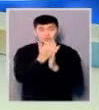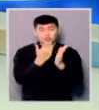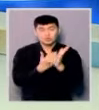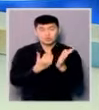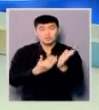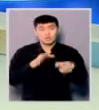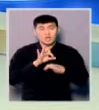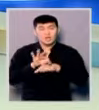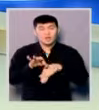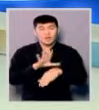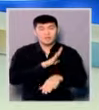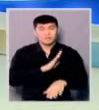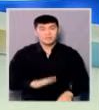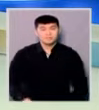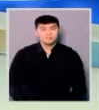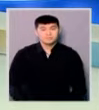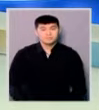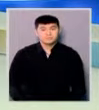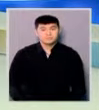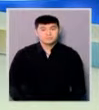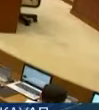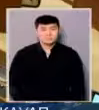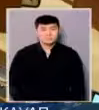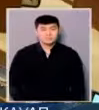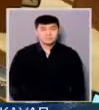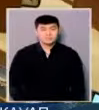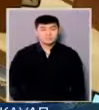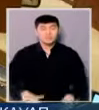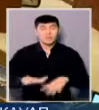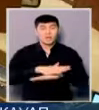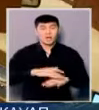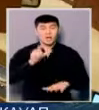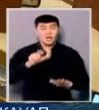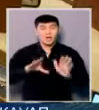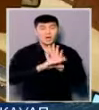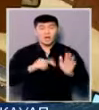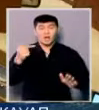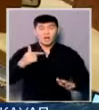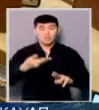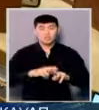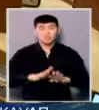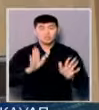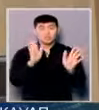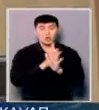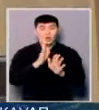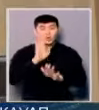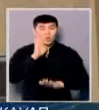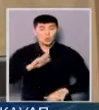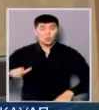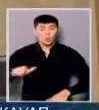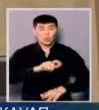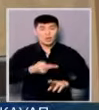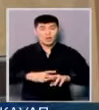баяндады. Арғысын Гүлфани Хамзи тарқатады. Халық қалаулысы атыраулықтар үшін тіршілік көзі болған жайық